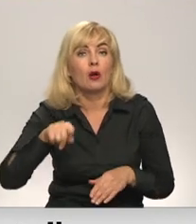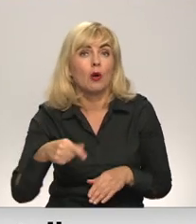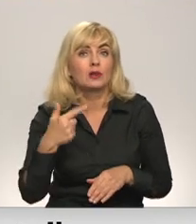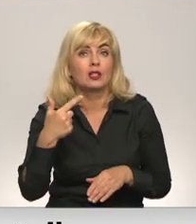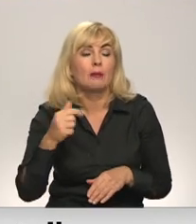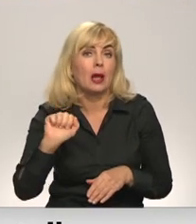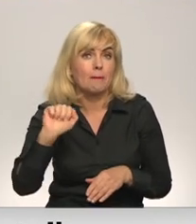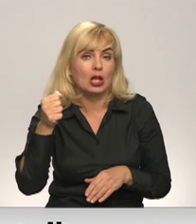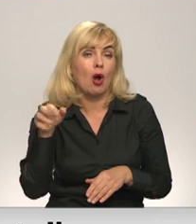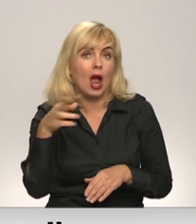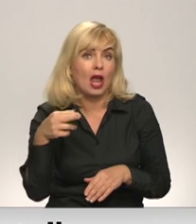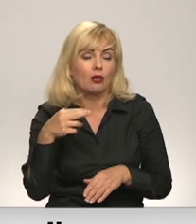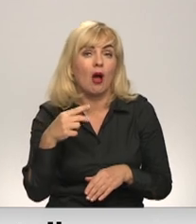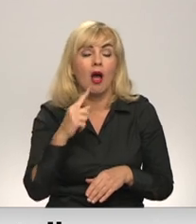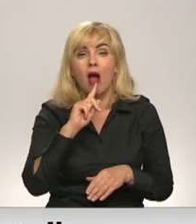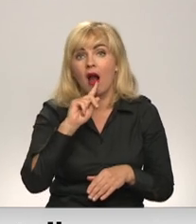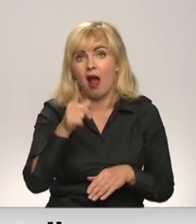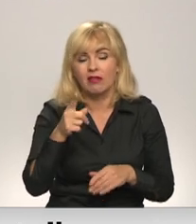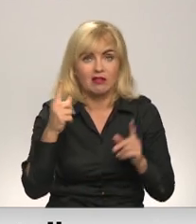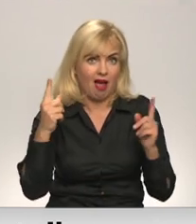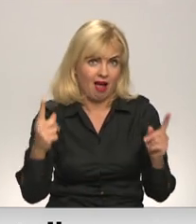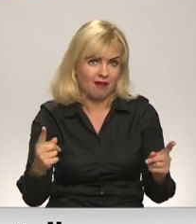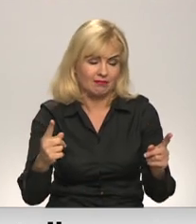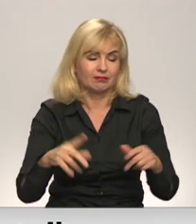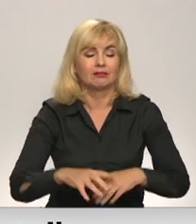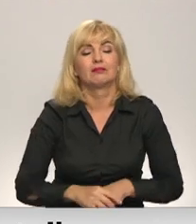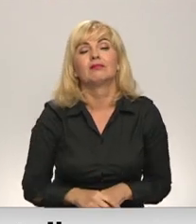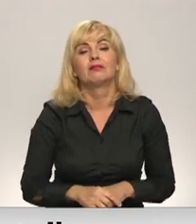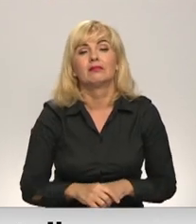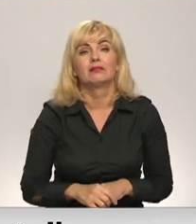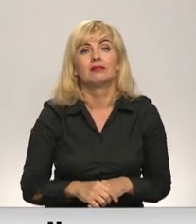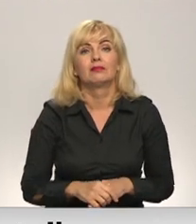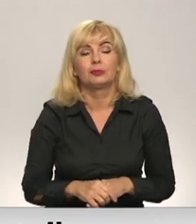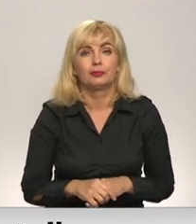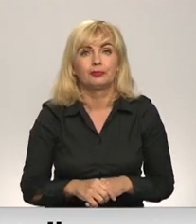miljoniem eiro gadā. Sandra Leitāne, Andris Pāns, RET TV.